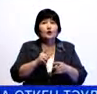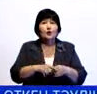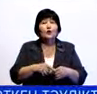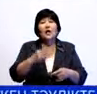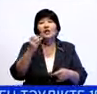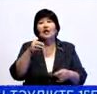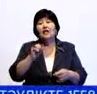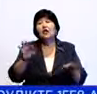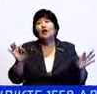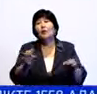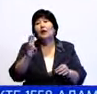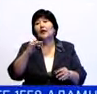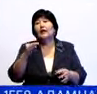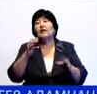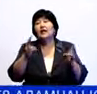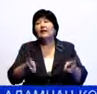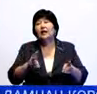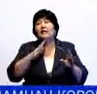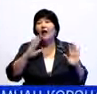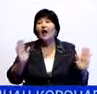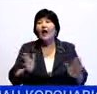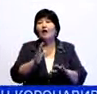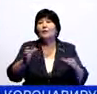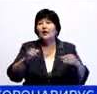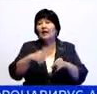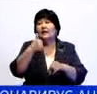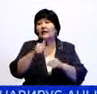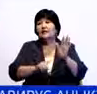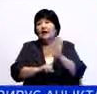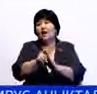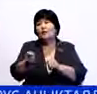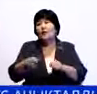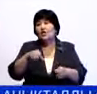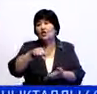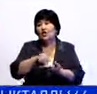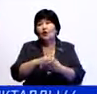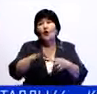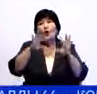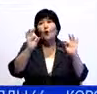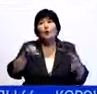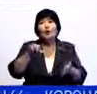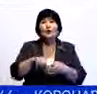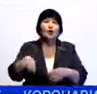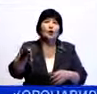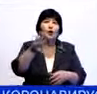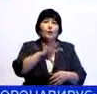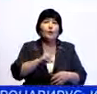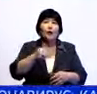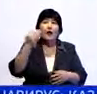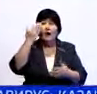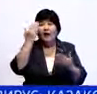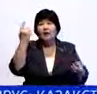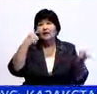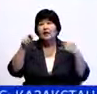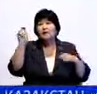шаттық музыкалық және Нартай сазы фольклорлық ән би ансамблінің негізін қалап жетекшілік етті. Өнер жолында жүріп, бүкілодақтық халық